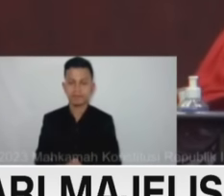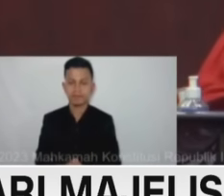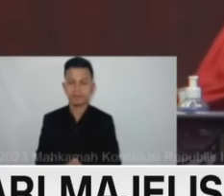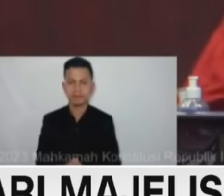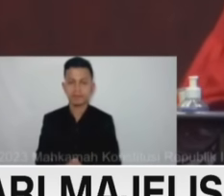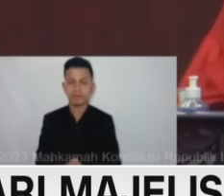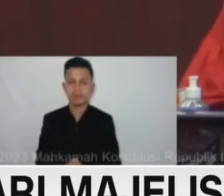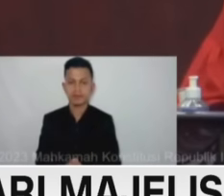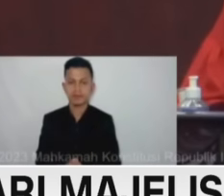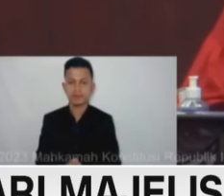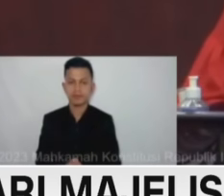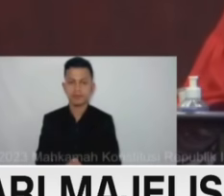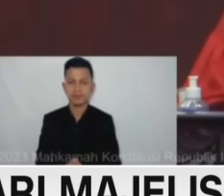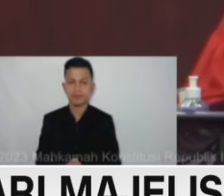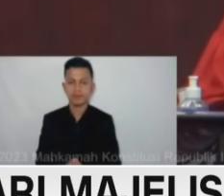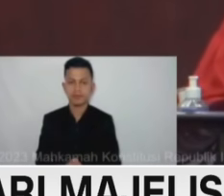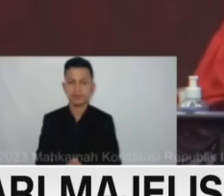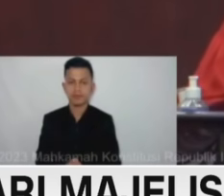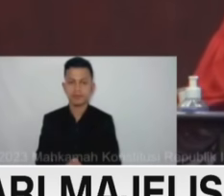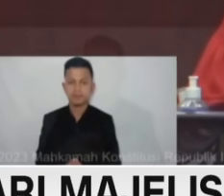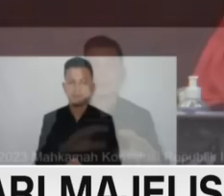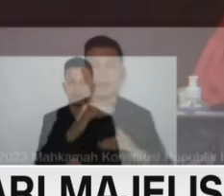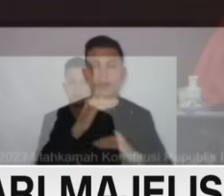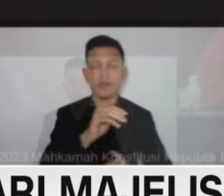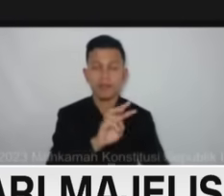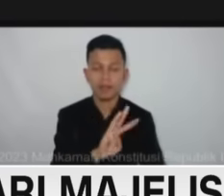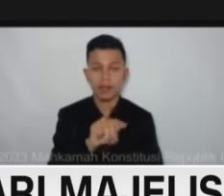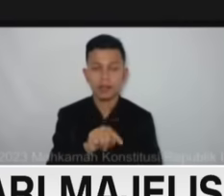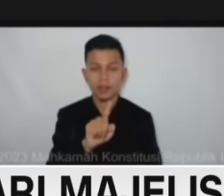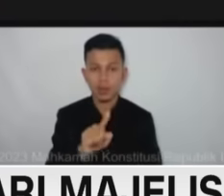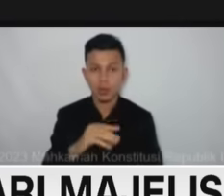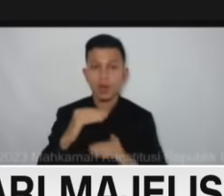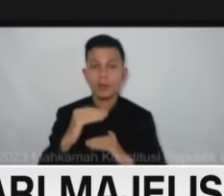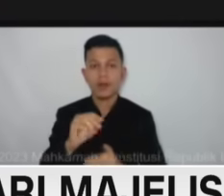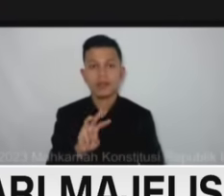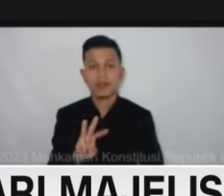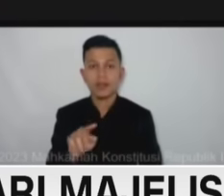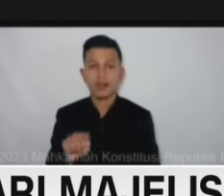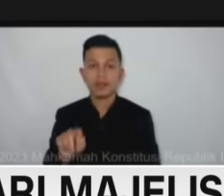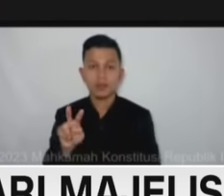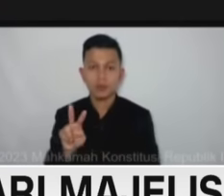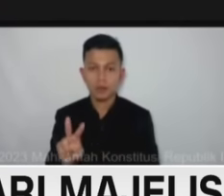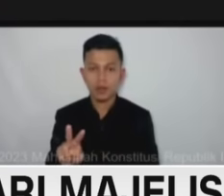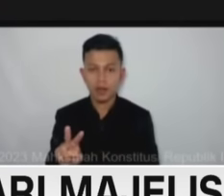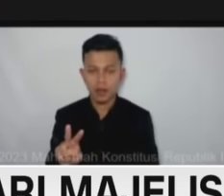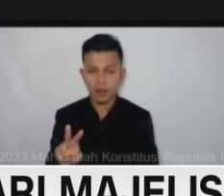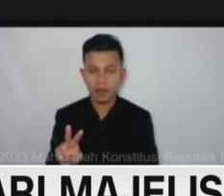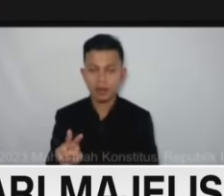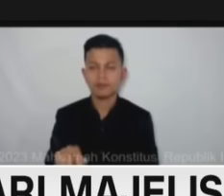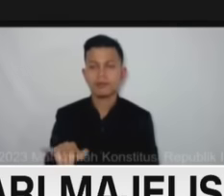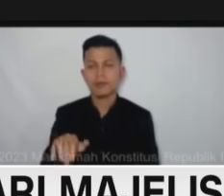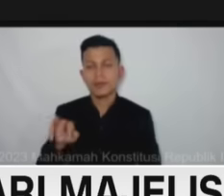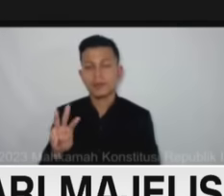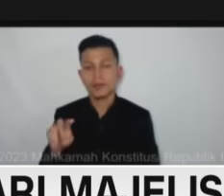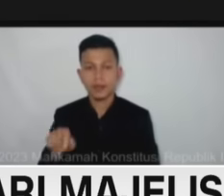perhatian kita apalagi banyak calek yang tidak mau betul banyak calek juga yang tidak mau membuka cv-nya itu kan aneh juga